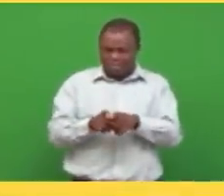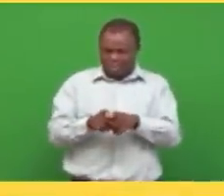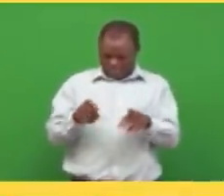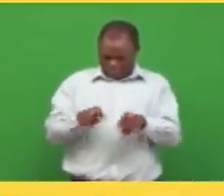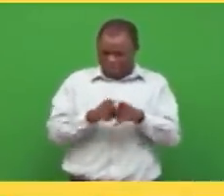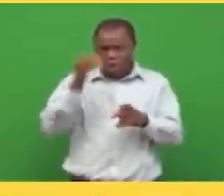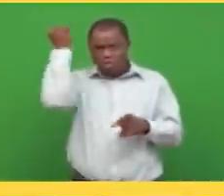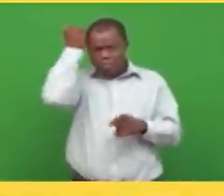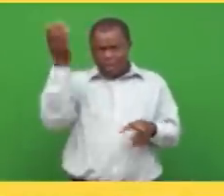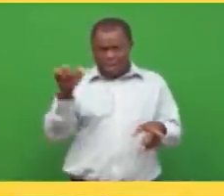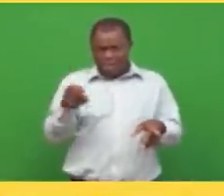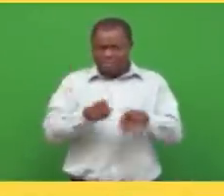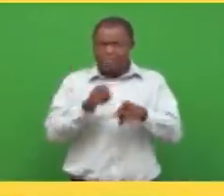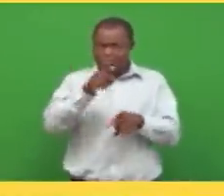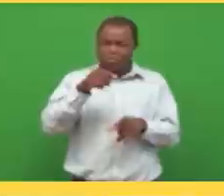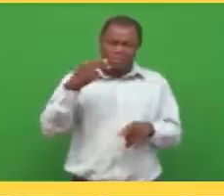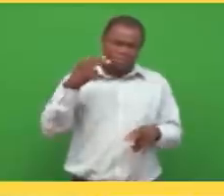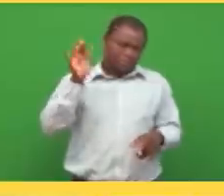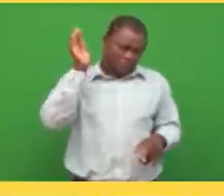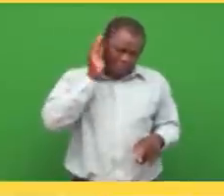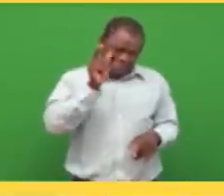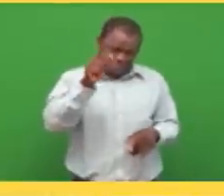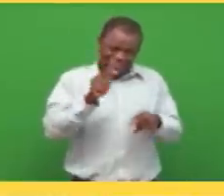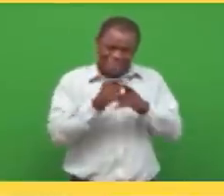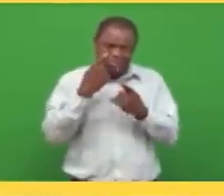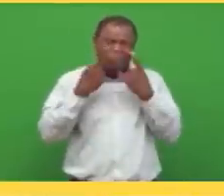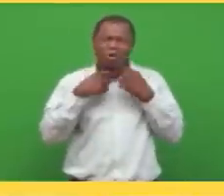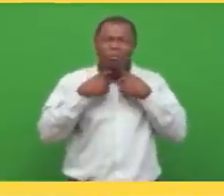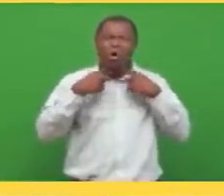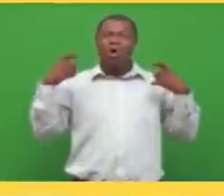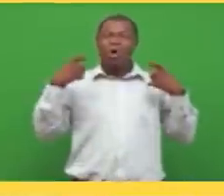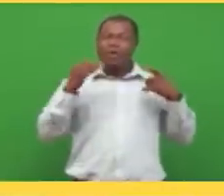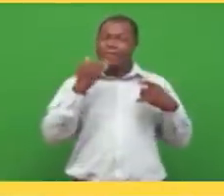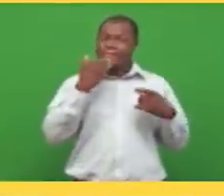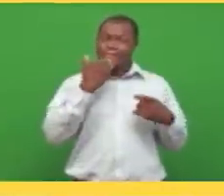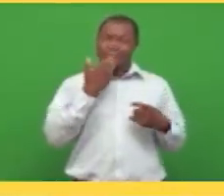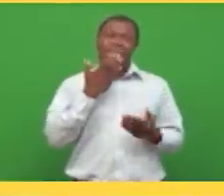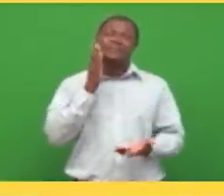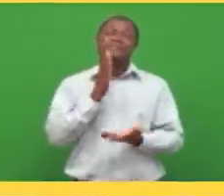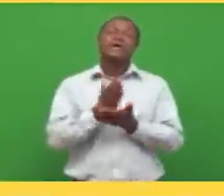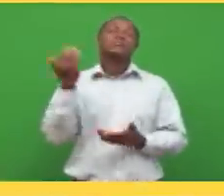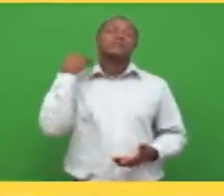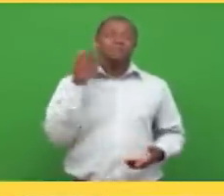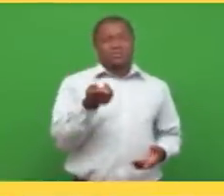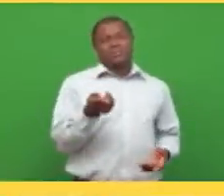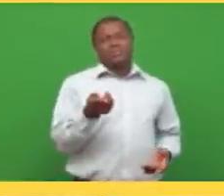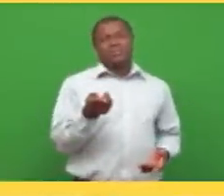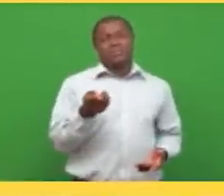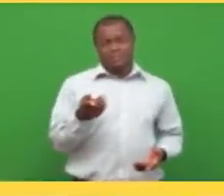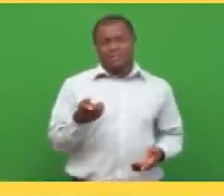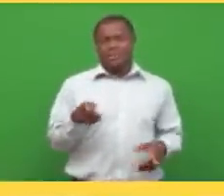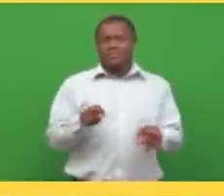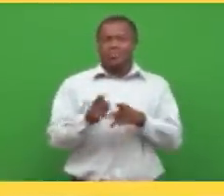chiro chikawa pane rimwe dombo. Mukazo wachidzere chochema zivai kuti mubvumbi wabvira kare. Saka